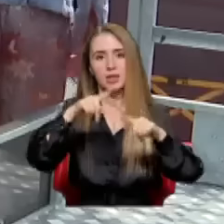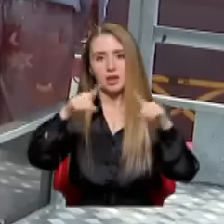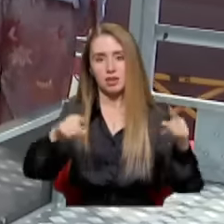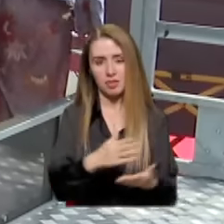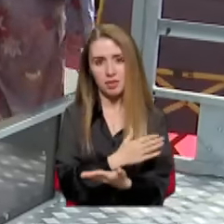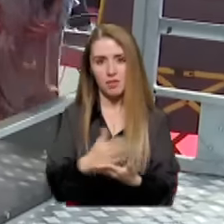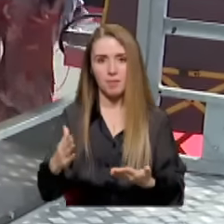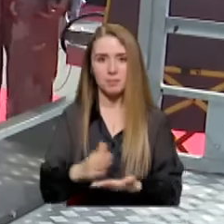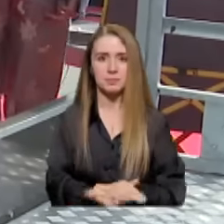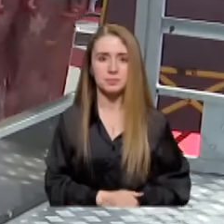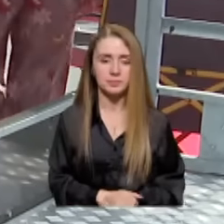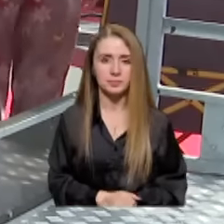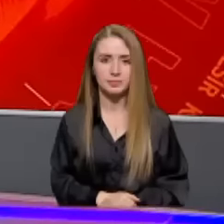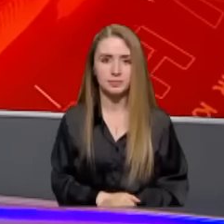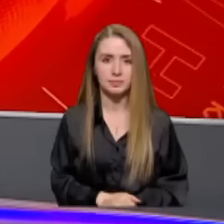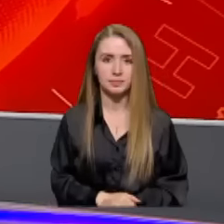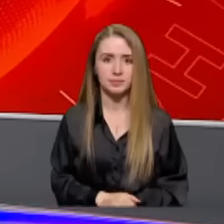sürecek.